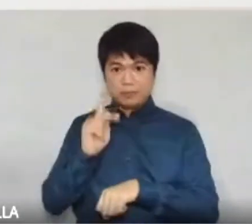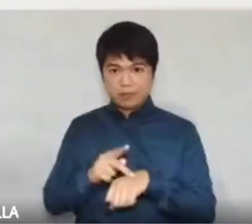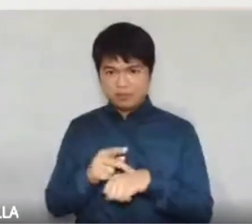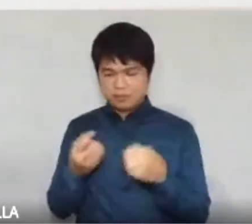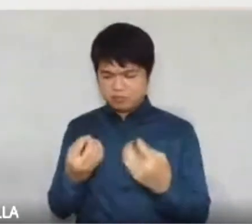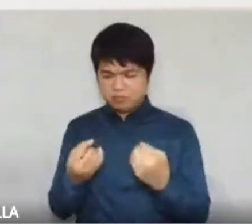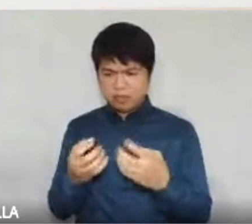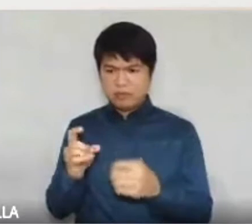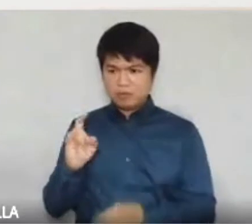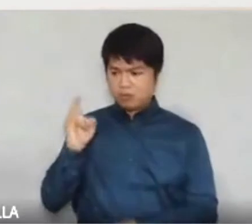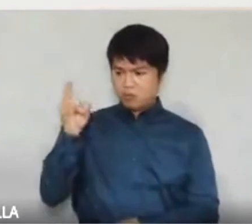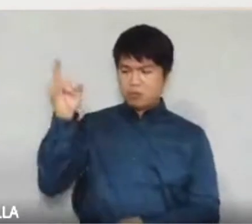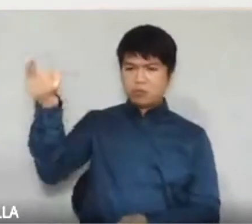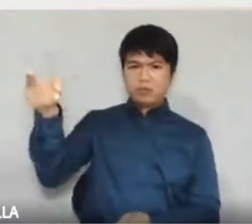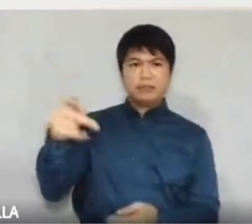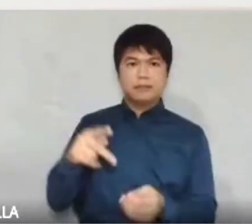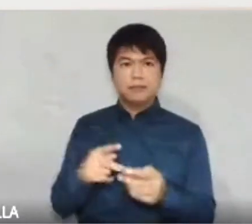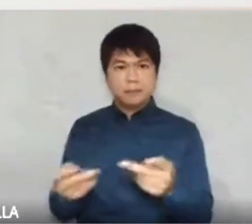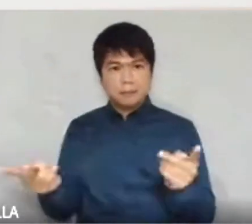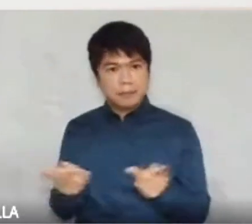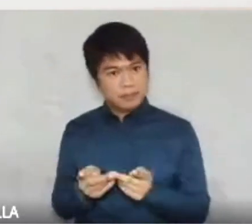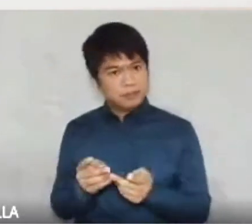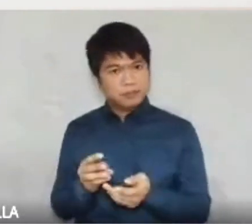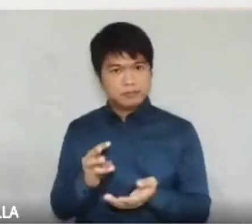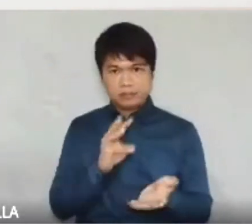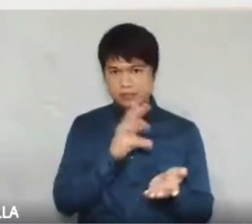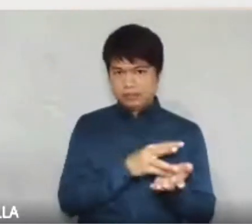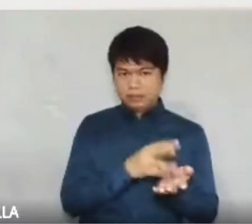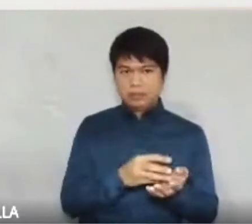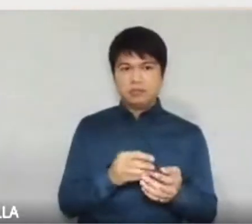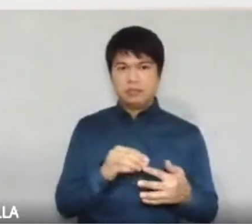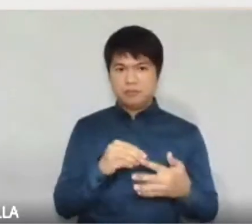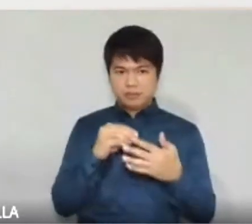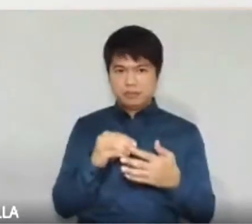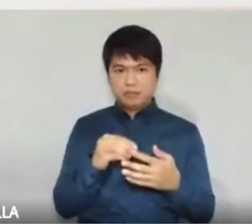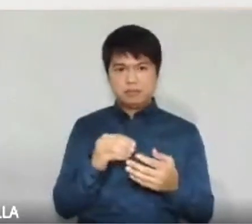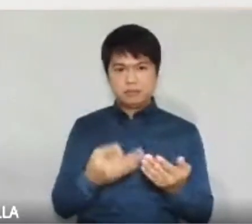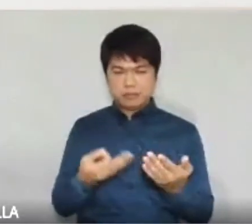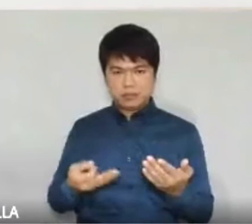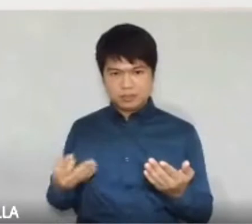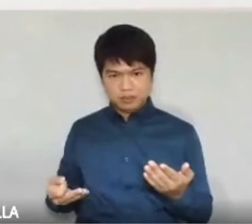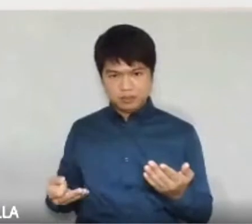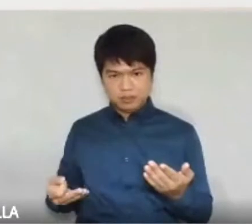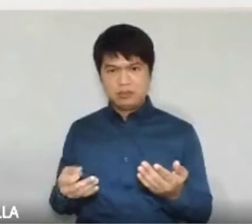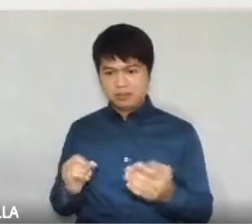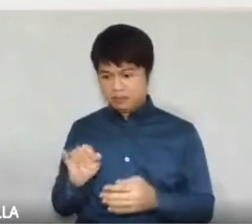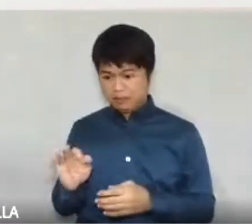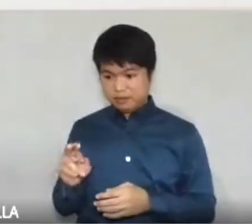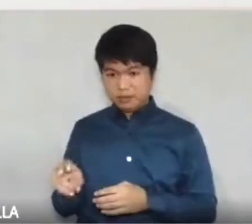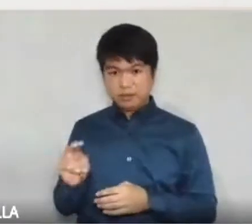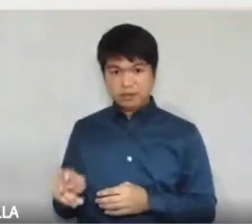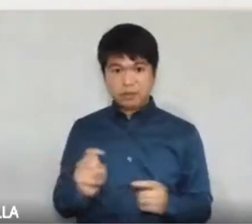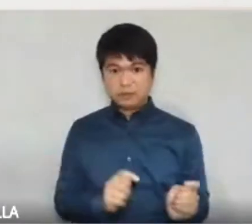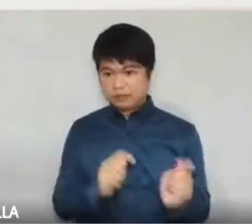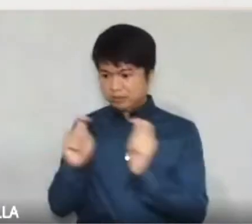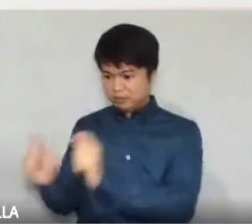liblib na lugar na malayo sa mga specialized facility. Kung kinakailangang ilipat ng facility ang